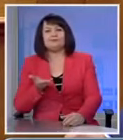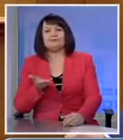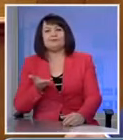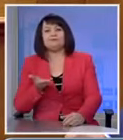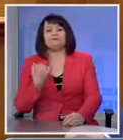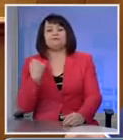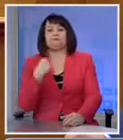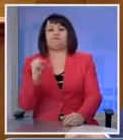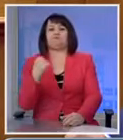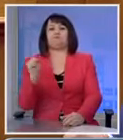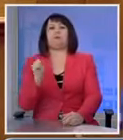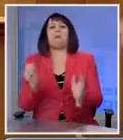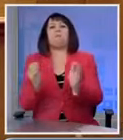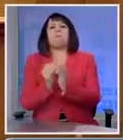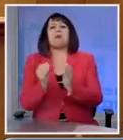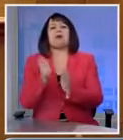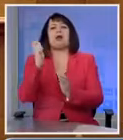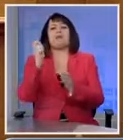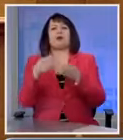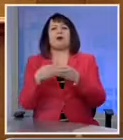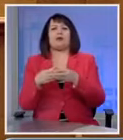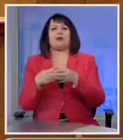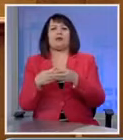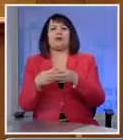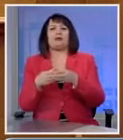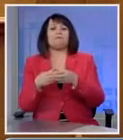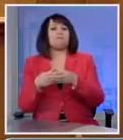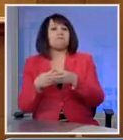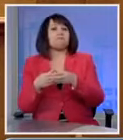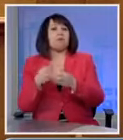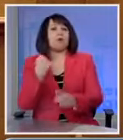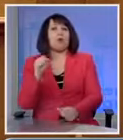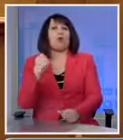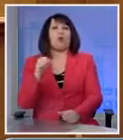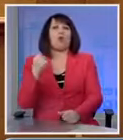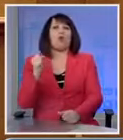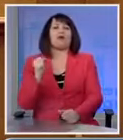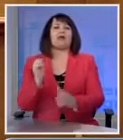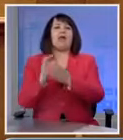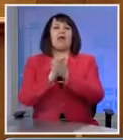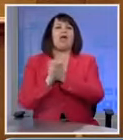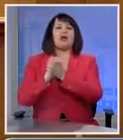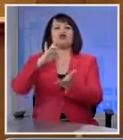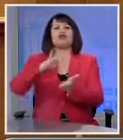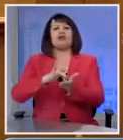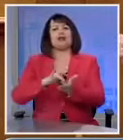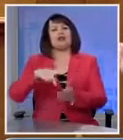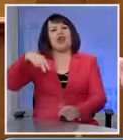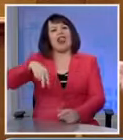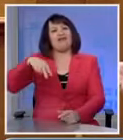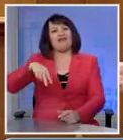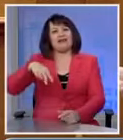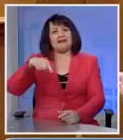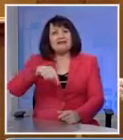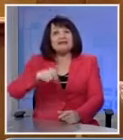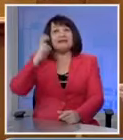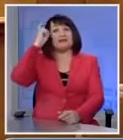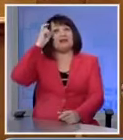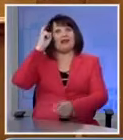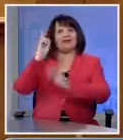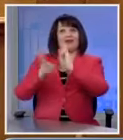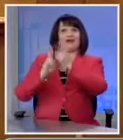αρνούνται αυτά τα κόμματα, πλην βεβαίως της ενός κεντρών του κύριου Λεβέντη, τον οποίο σήμερα θυμηθήκατε να τον